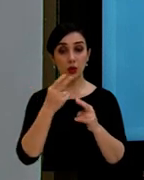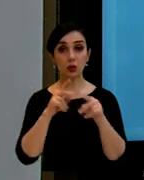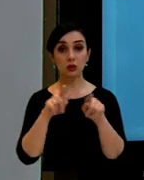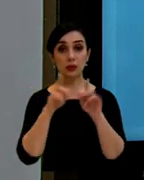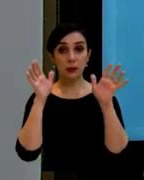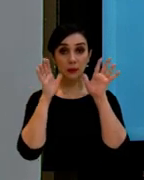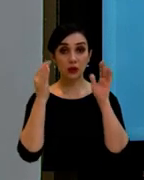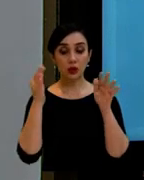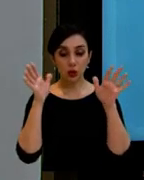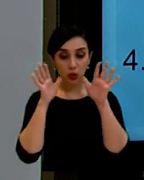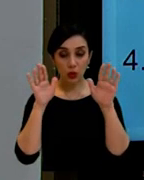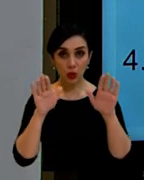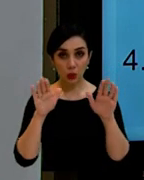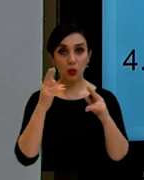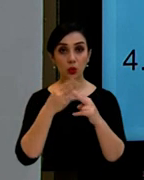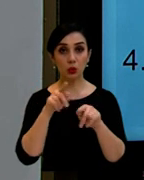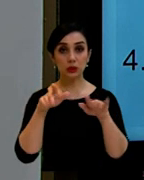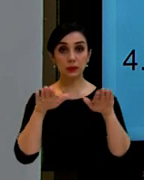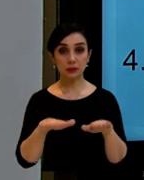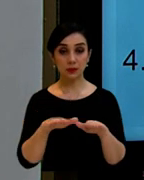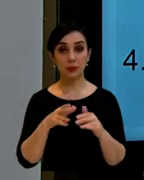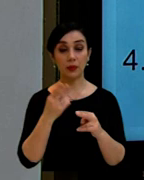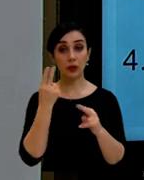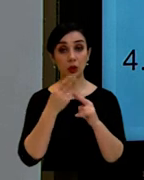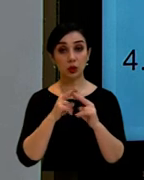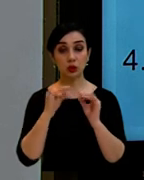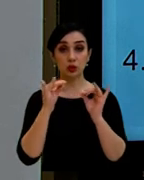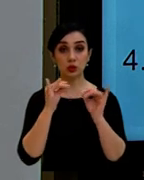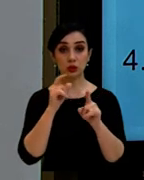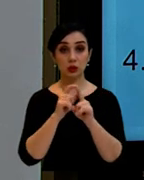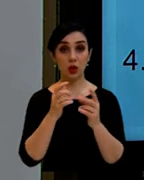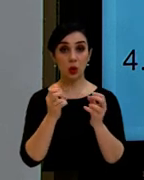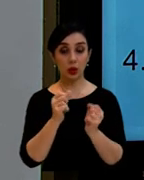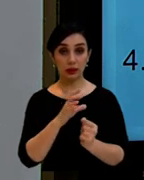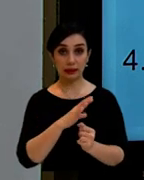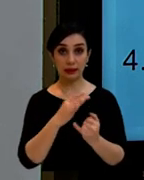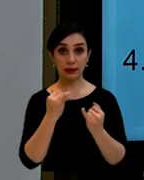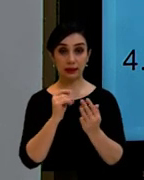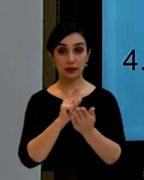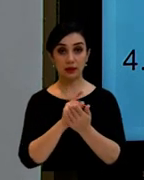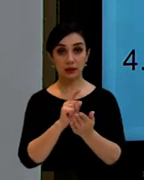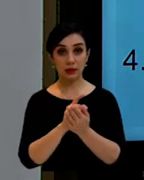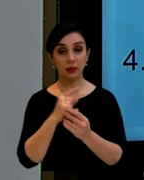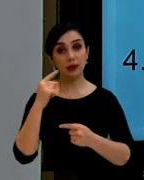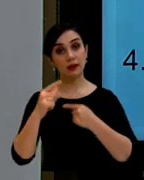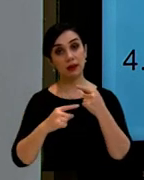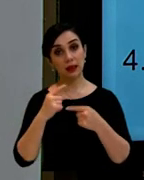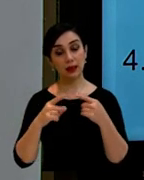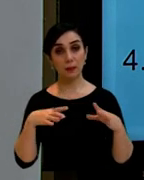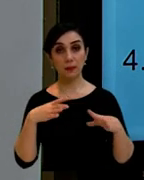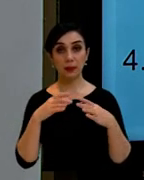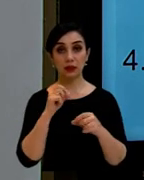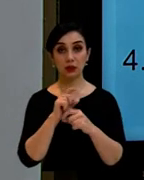Mana biz kuhna so'zlar haqida gaplashib oldik. Endi darsligimizdagi keyingi